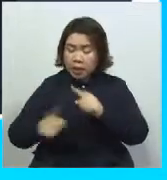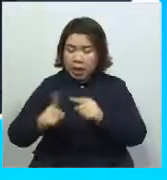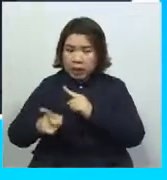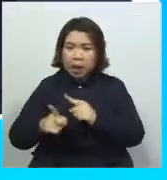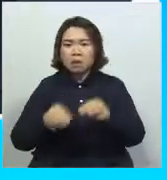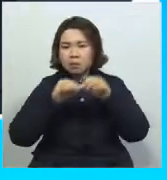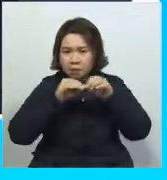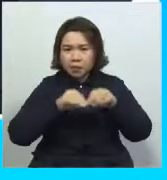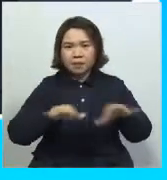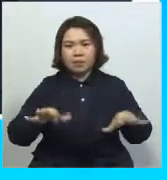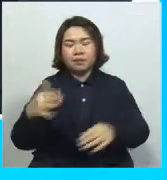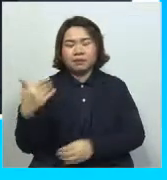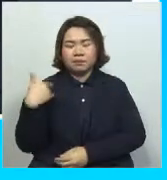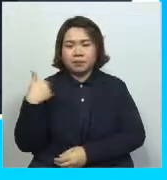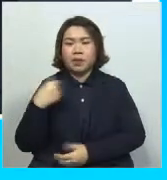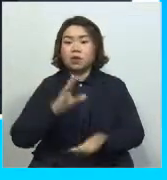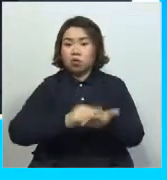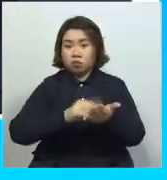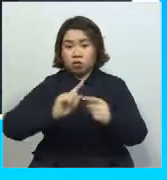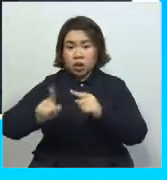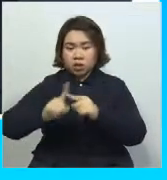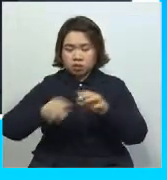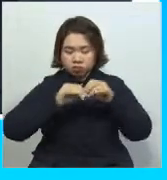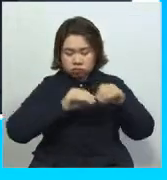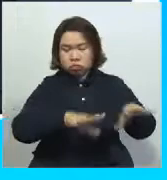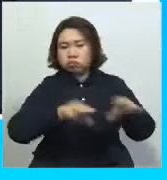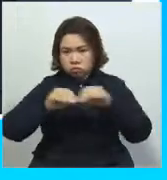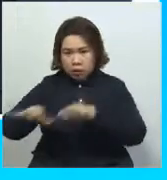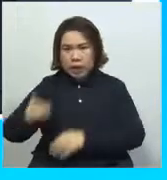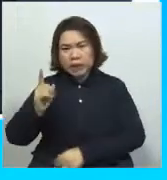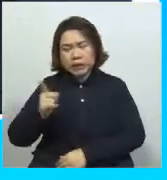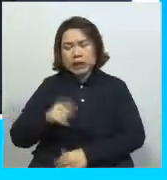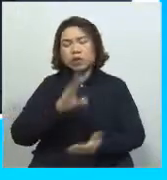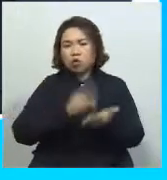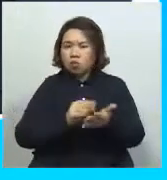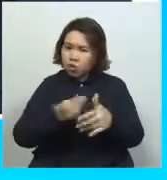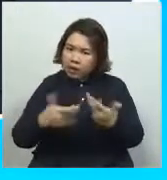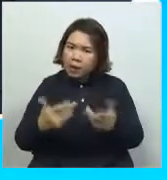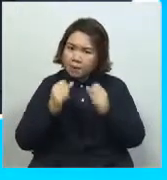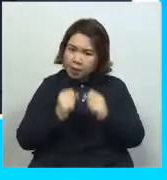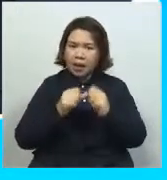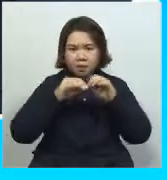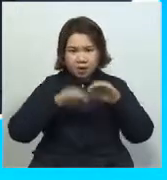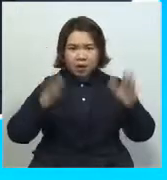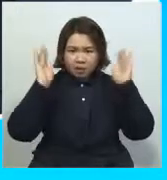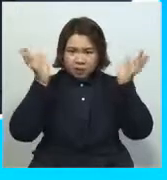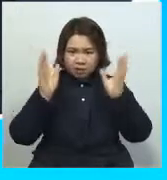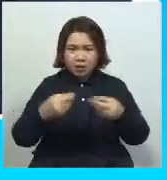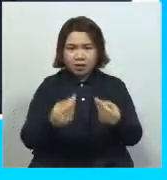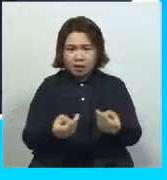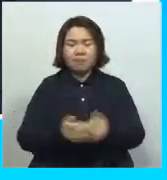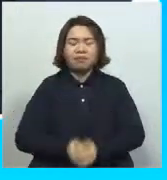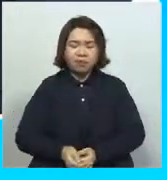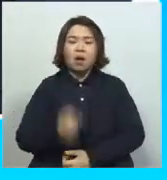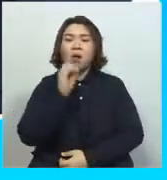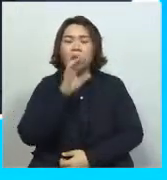ก็จะมีเอาข้อมูลเหล่านี้ไปเผยแพร่ว่าที่จริงแล้วเป็นอย่างไรอะนะคะ ค่ะ จะต้องช่วยย้ำไปที่โรงพยาบาลเพิ่มเติ